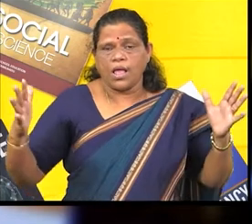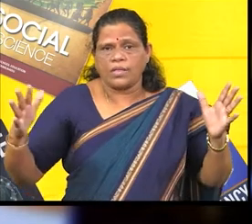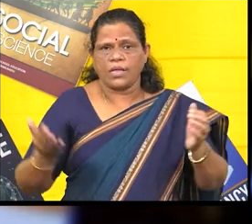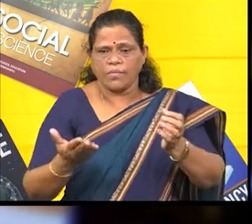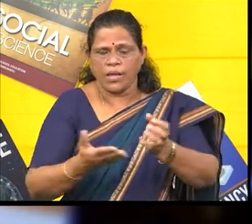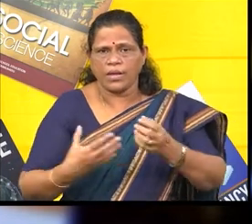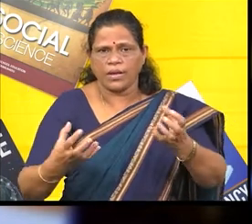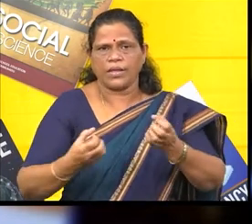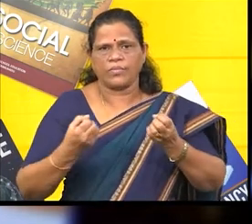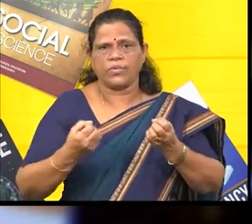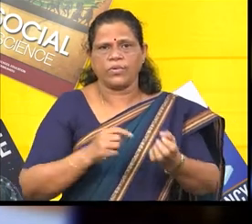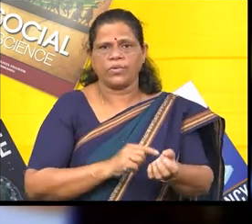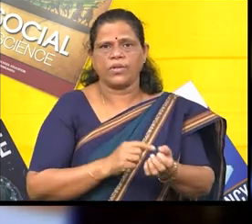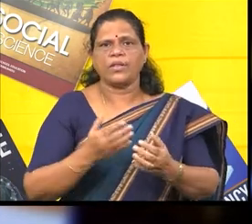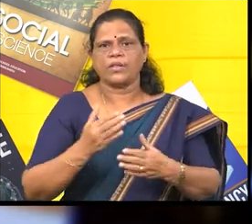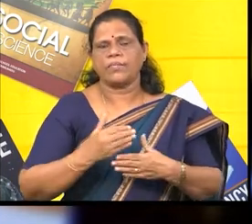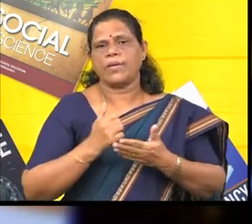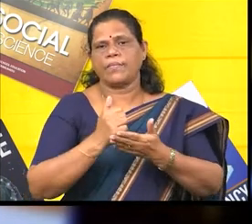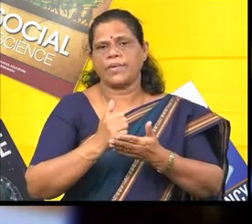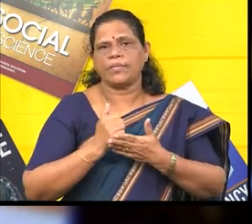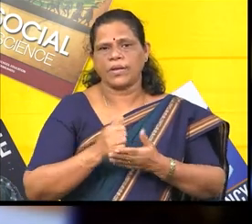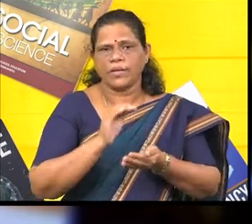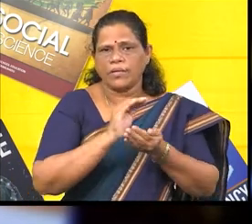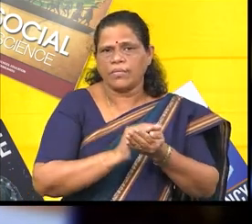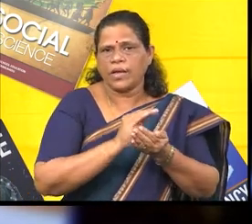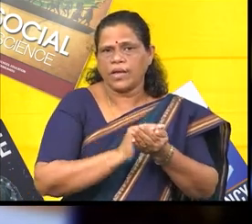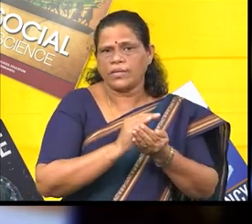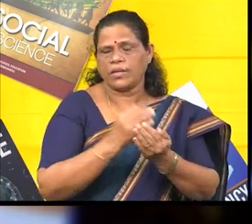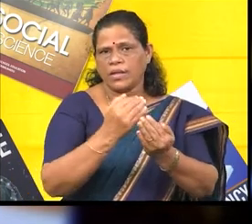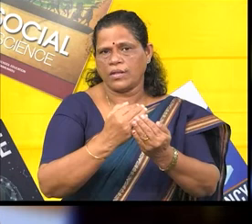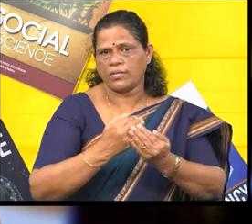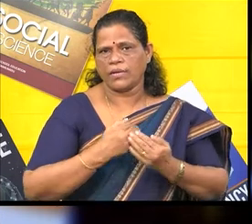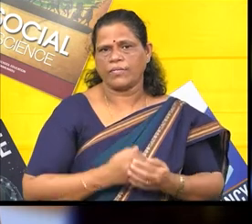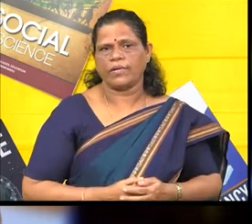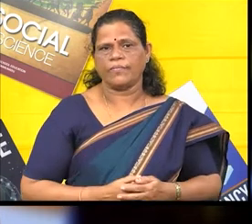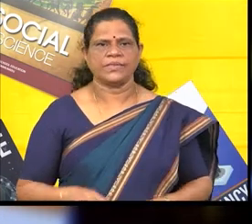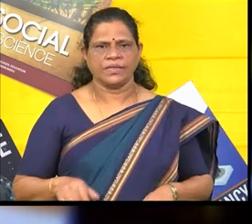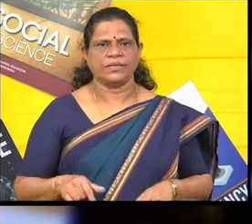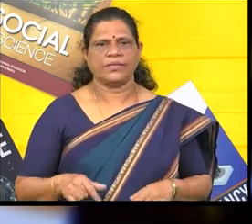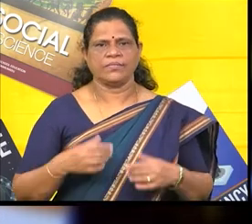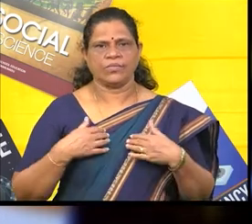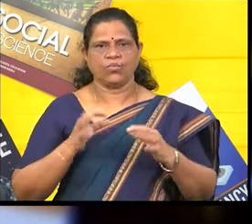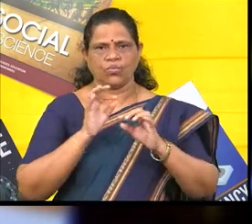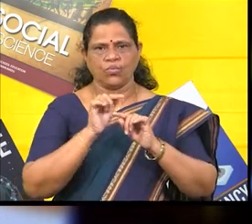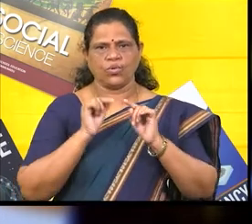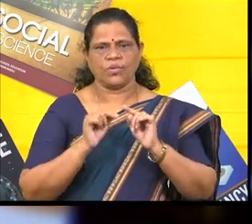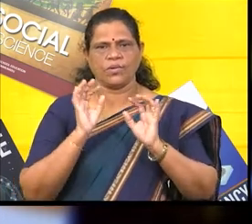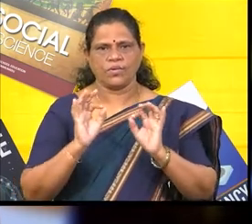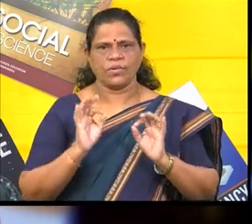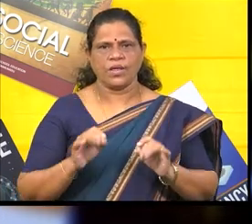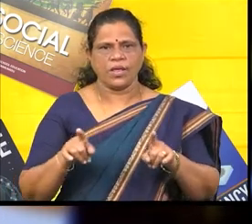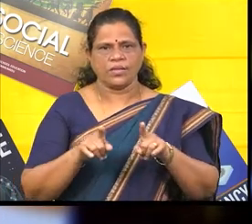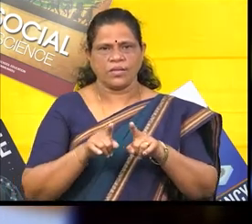அந்த விளையக்கூடிய உணவுப் பொருளை நம்ம பயன்படுத்தி பதப்படுத்தி பாதுகாத்து வைக்கணும். அதுதான் வந்து அதுவும் முக்கியமான